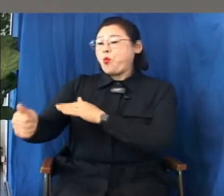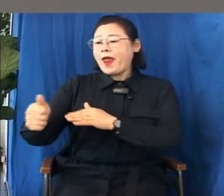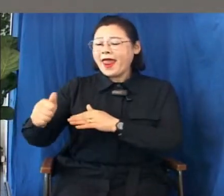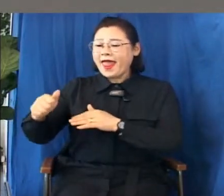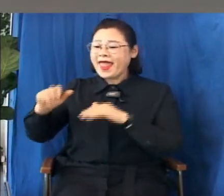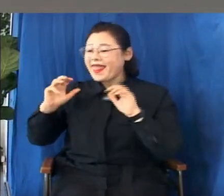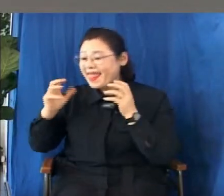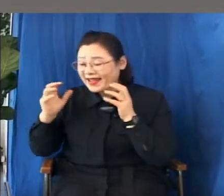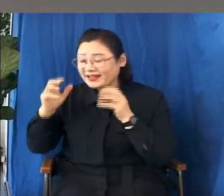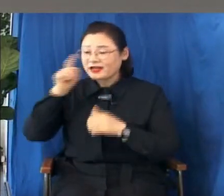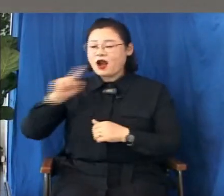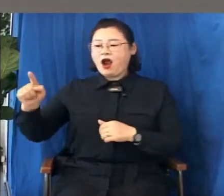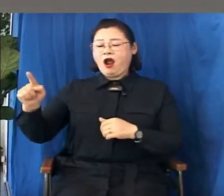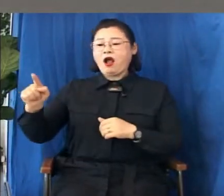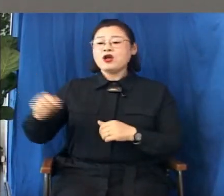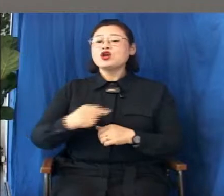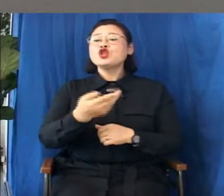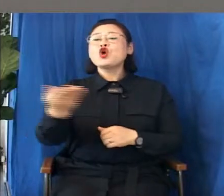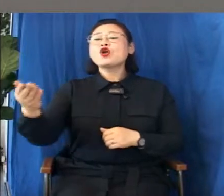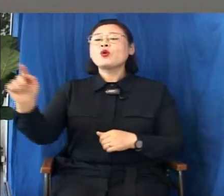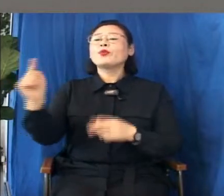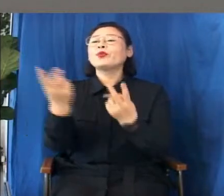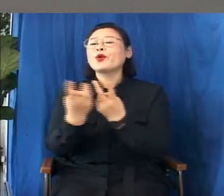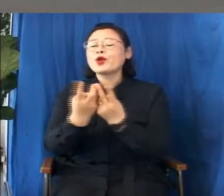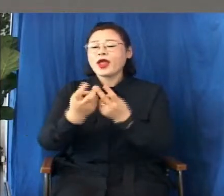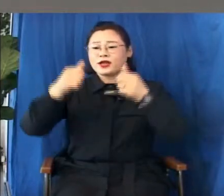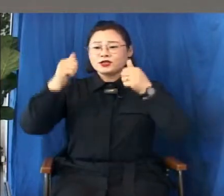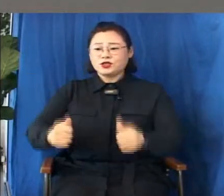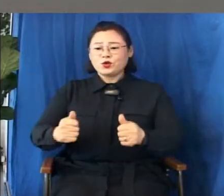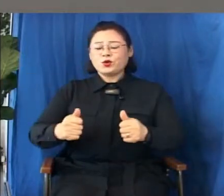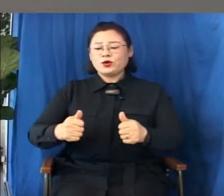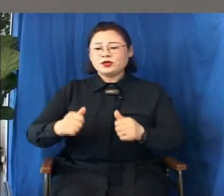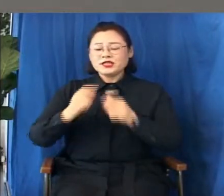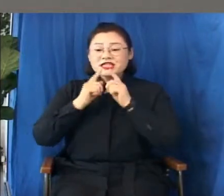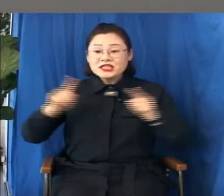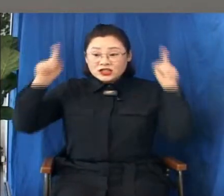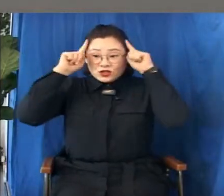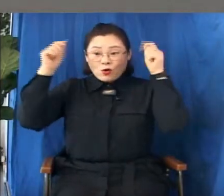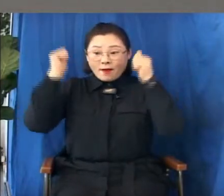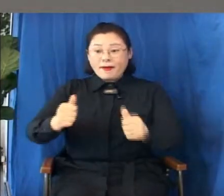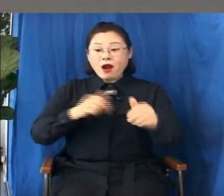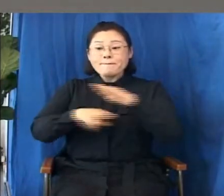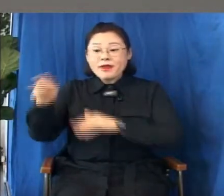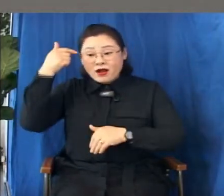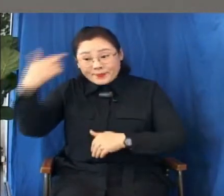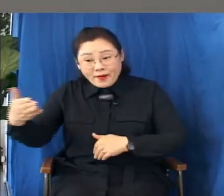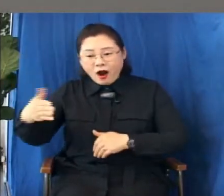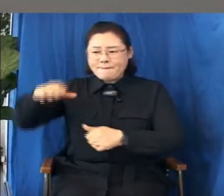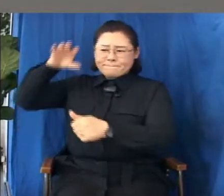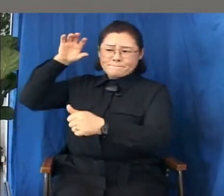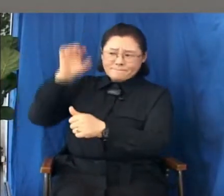무덤아 너희가 어떻게 지옥의 판결을 피하겠느냐 그러면서 하나님께서 호통을 치시고 책망하셨기 때문에